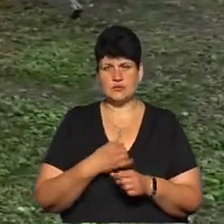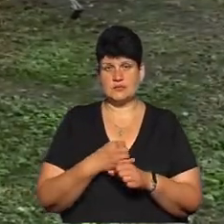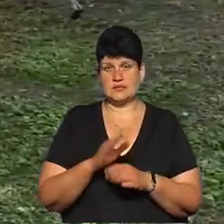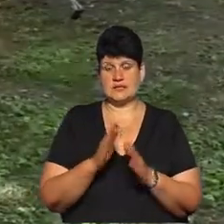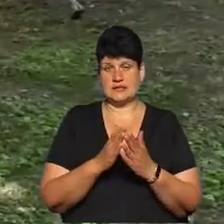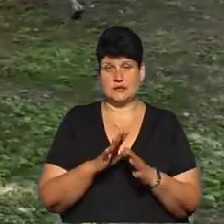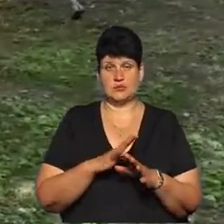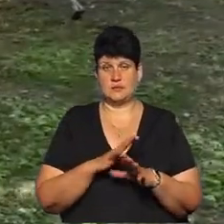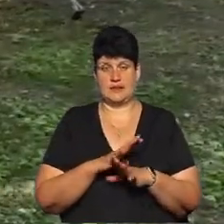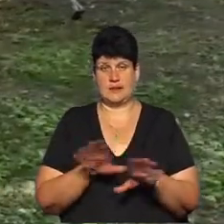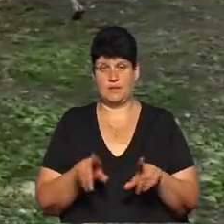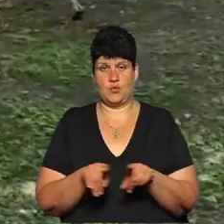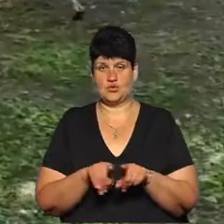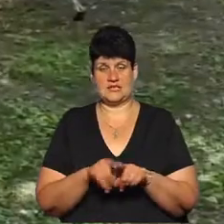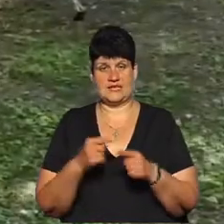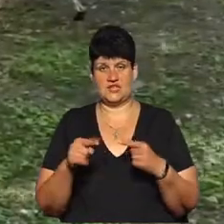інші книги.